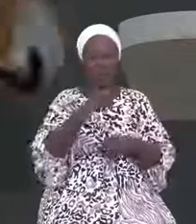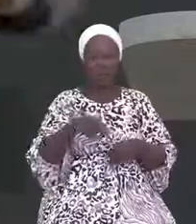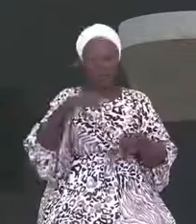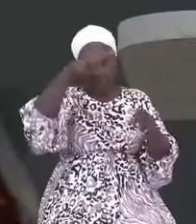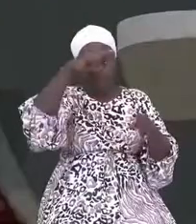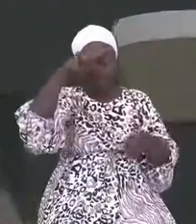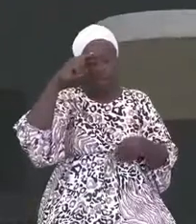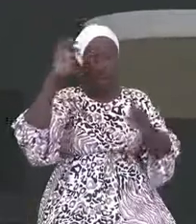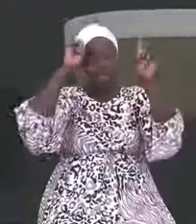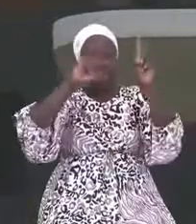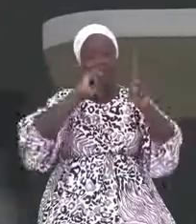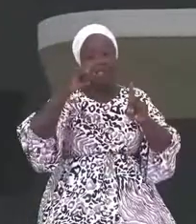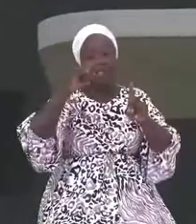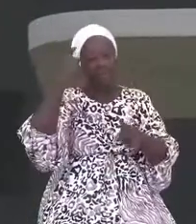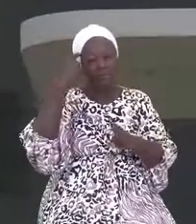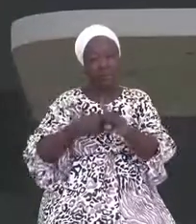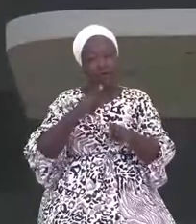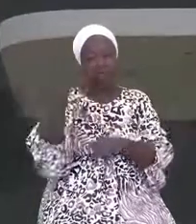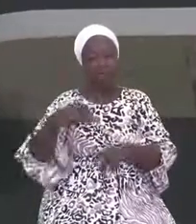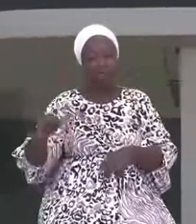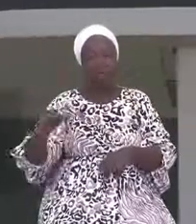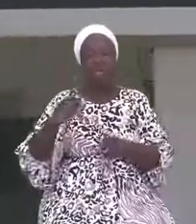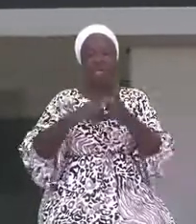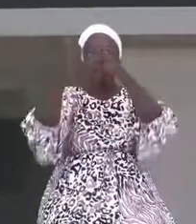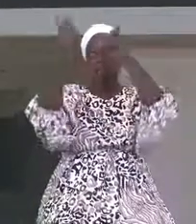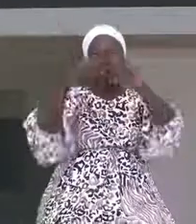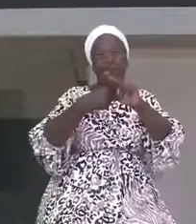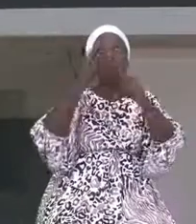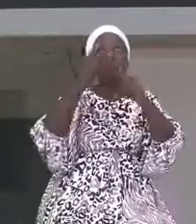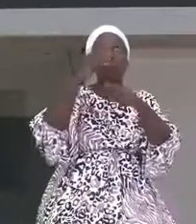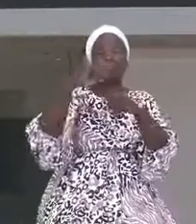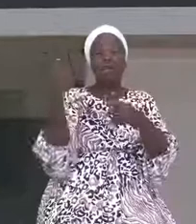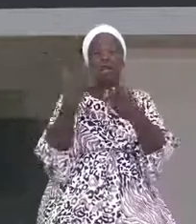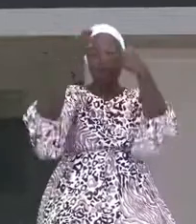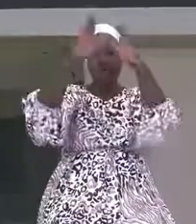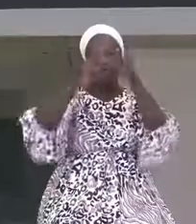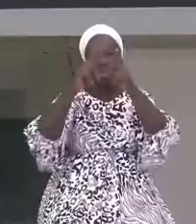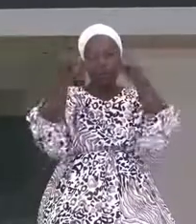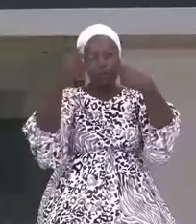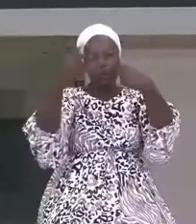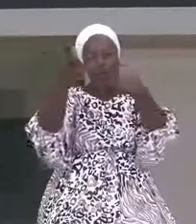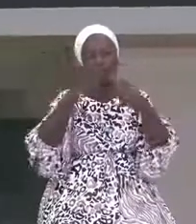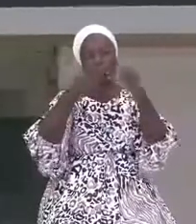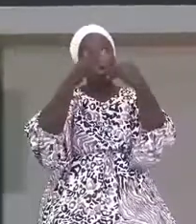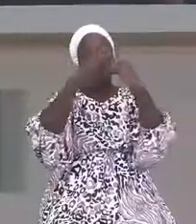de l'éternité et il est venu sur la terre. Il est retourné dans l'éternité sans tache, sans péché.